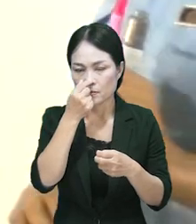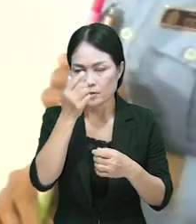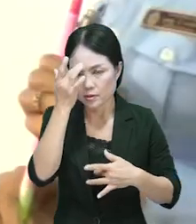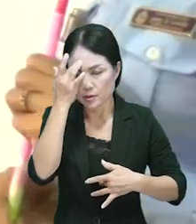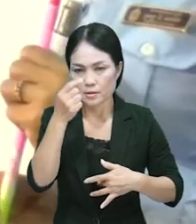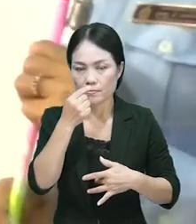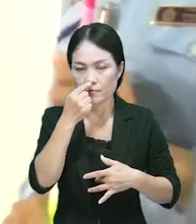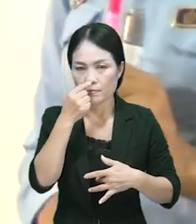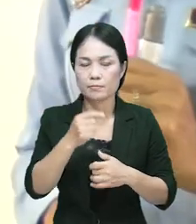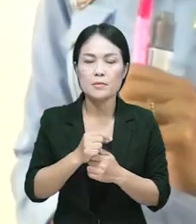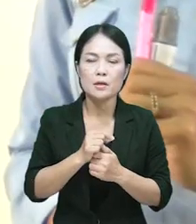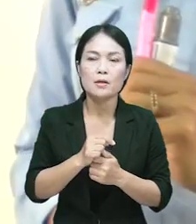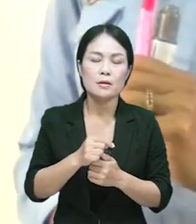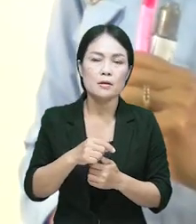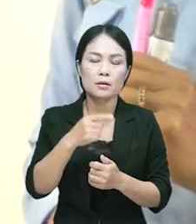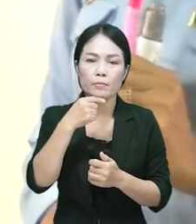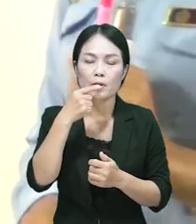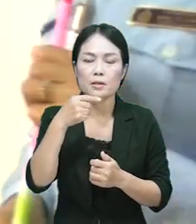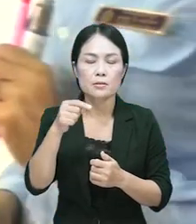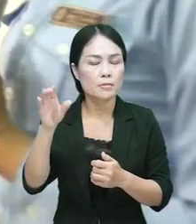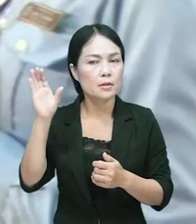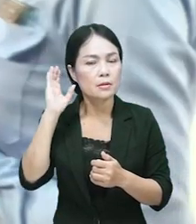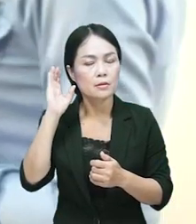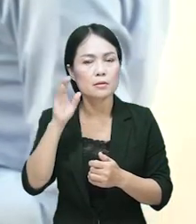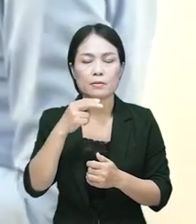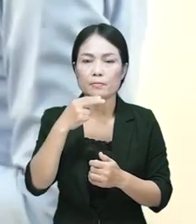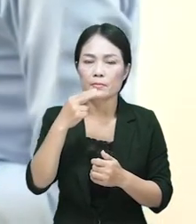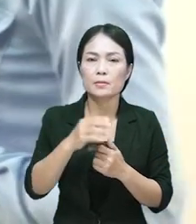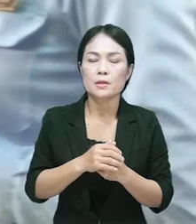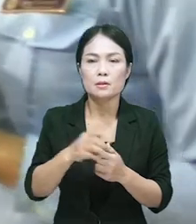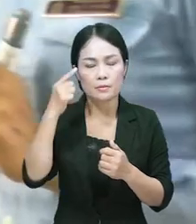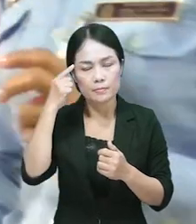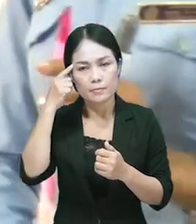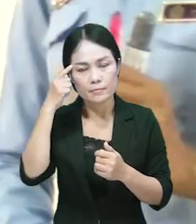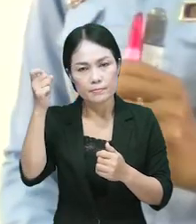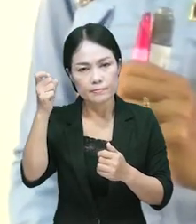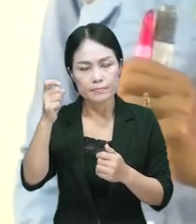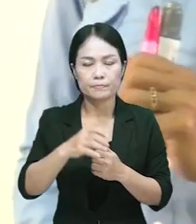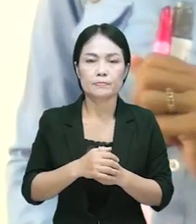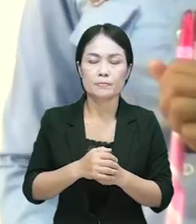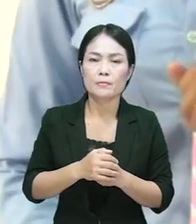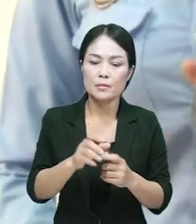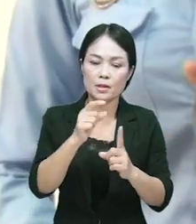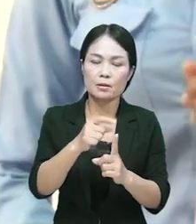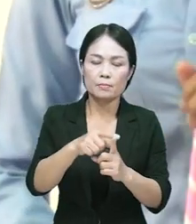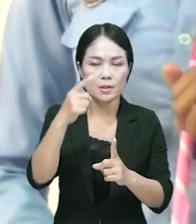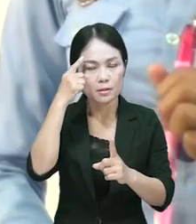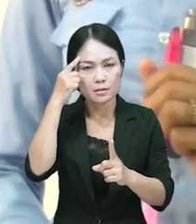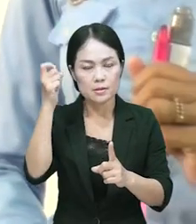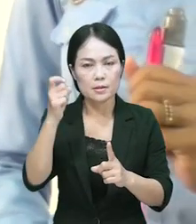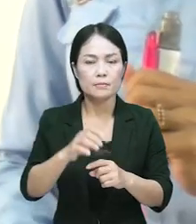ដែលឮសូរអ្នកនិយាយសម្លេងកងូអត់កូនចាសង្ស័យស្គាល់ពាក្យសង្ស័យអត់កូ